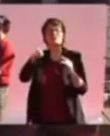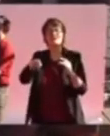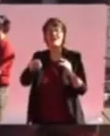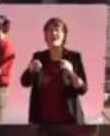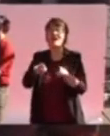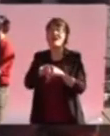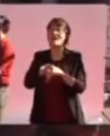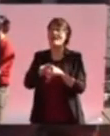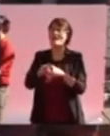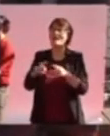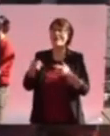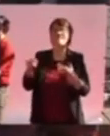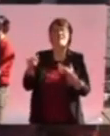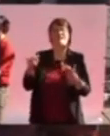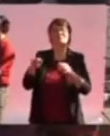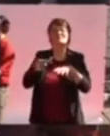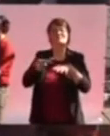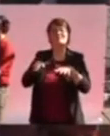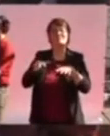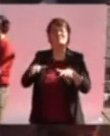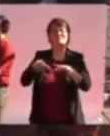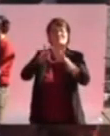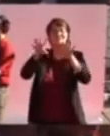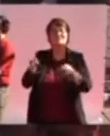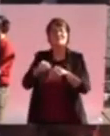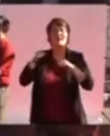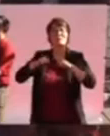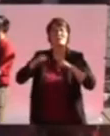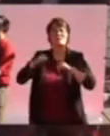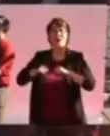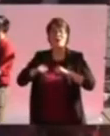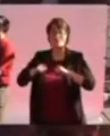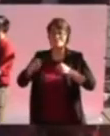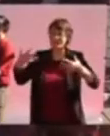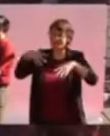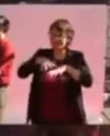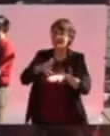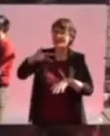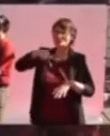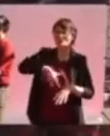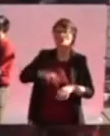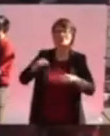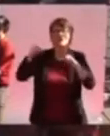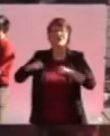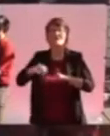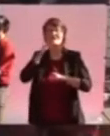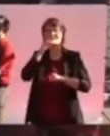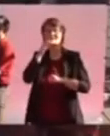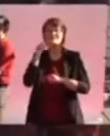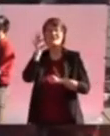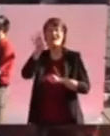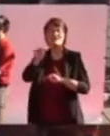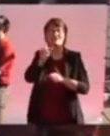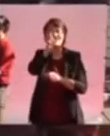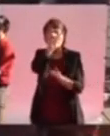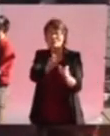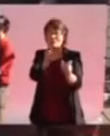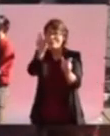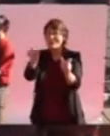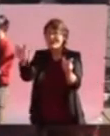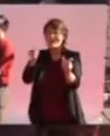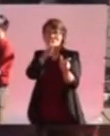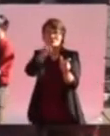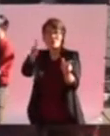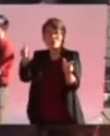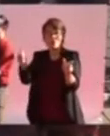sanità e sociale e si è orientato alla persona per tutti questi motivi bisogna dare